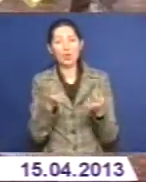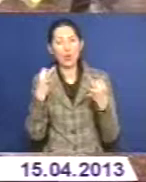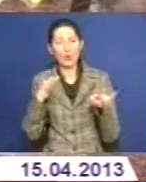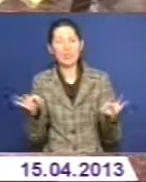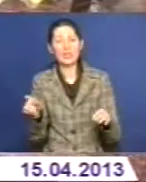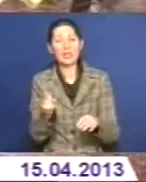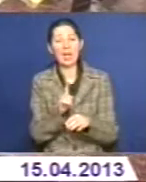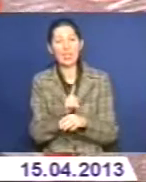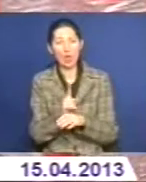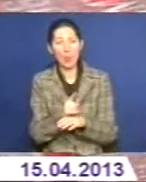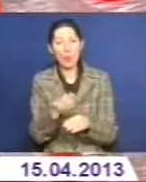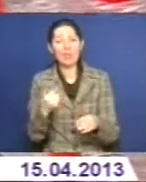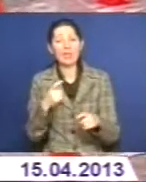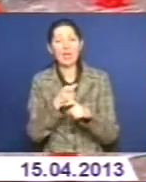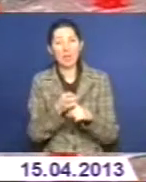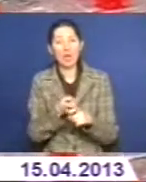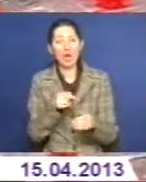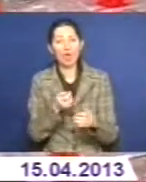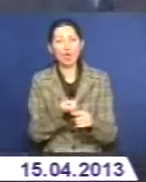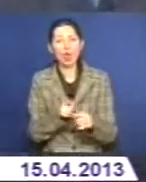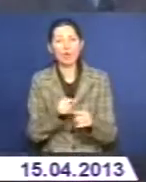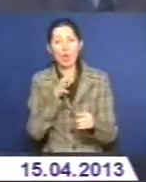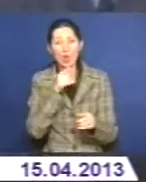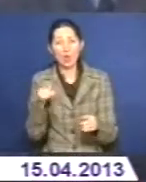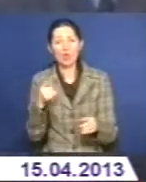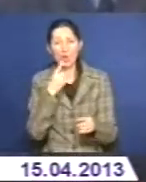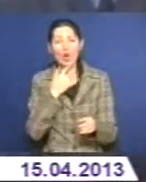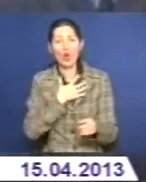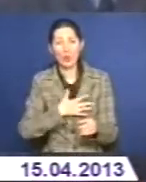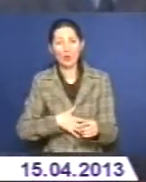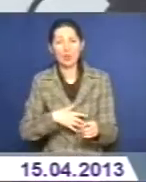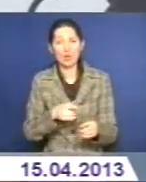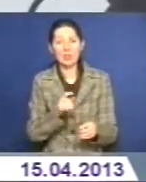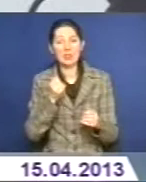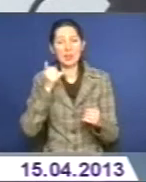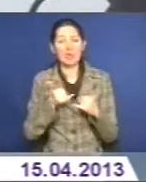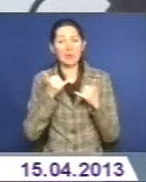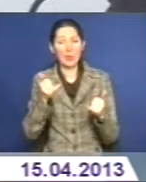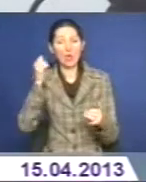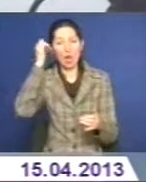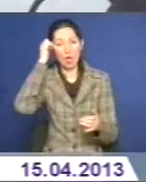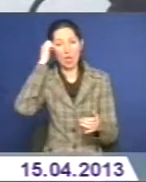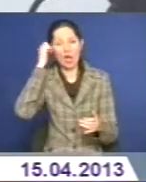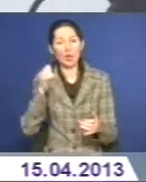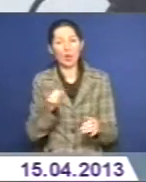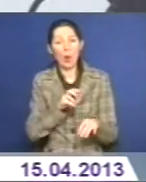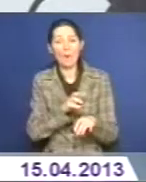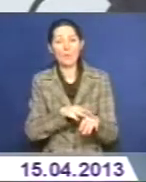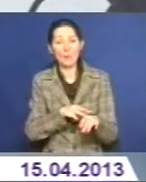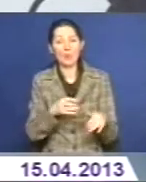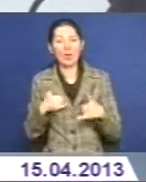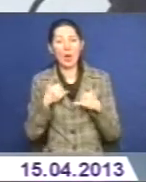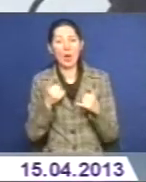від загарбників, вони ще до цих пір кровоточать. З пам'ятною датою правоохоронців привітав ветеран органів внутрішніх справ та Великої